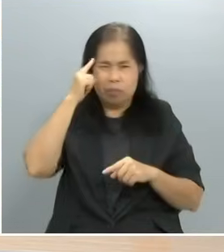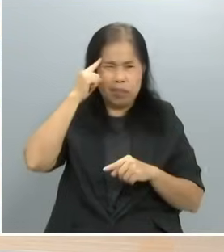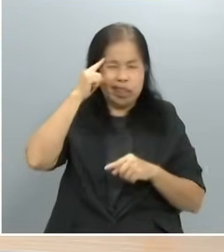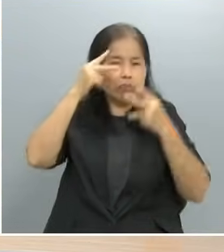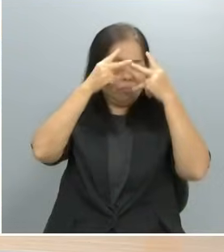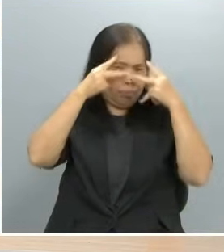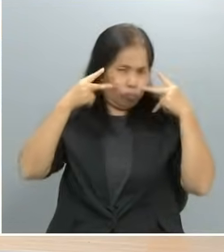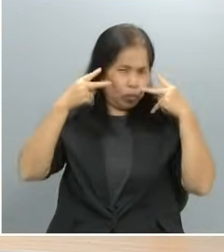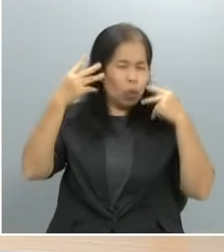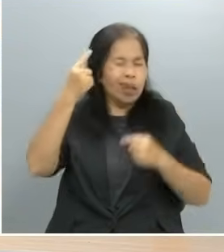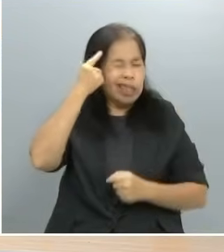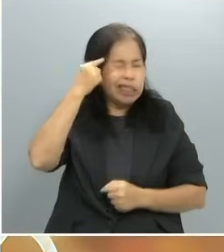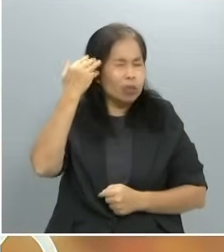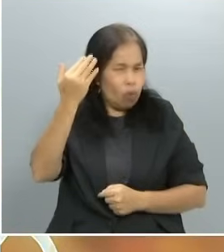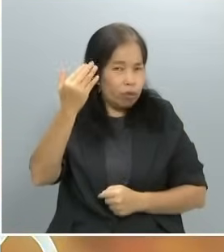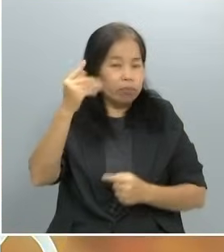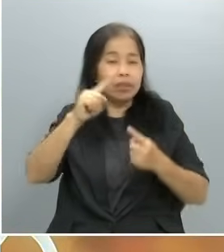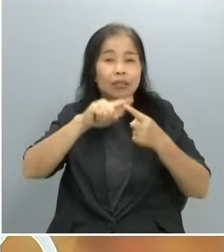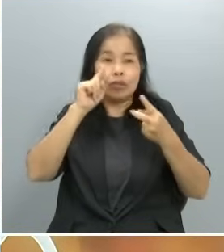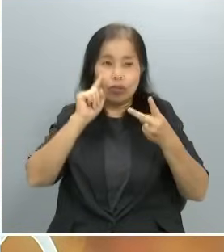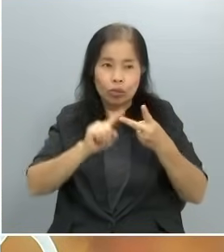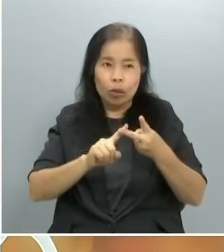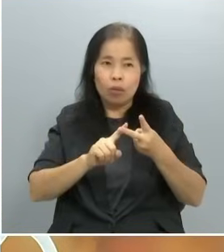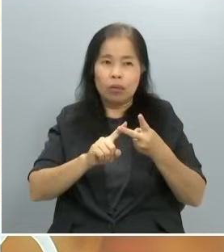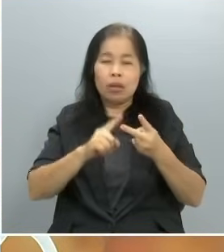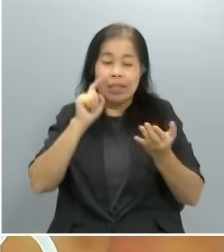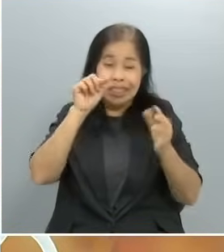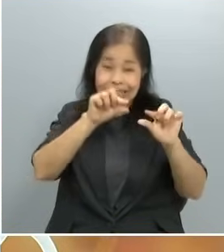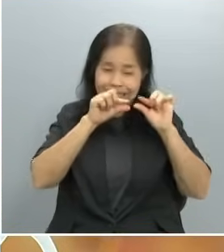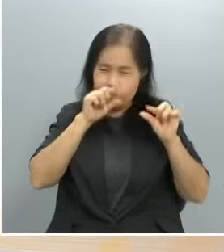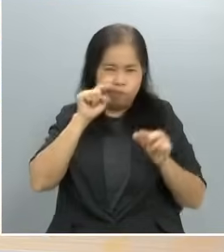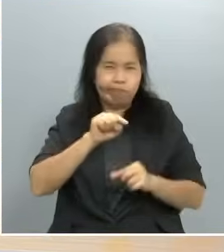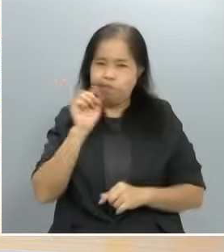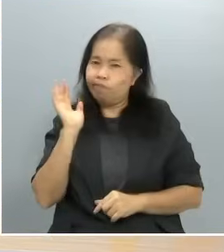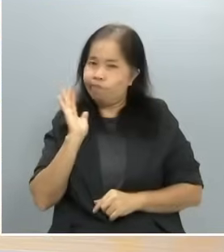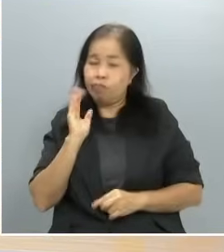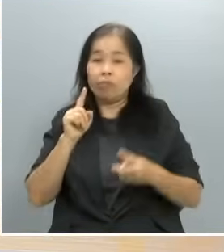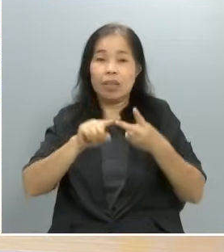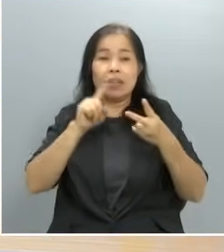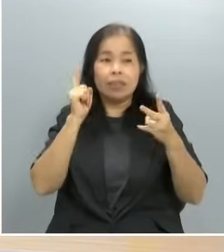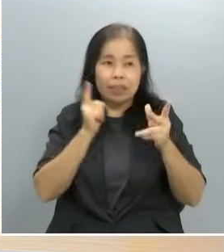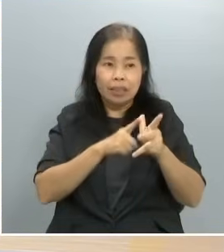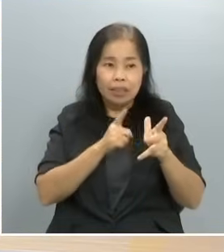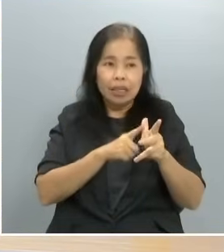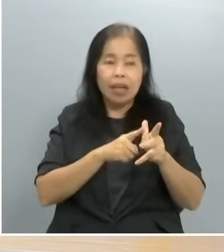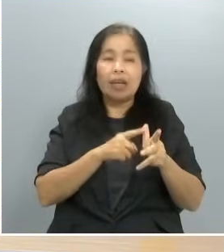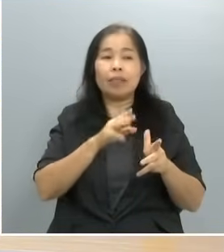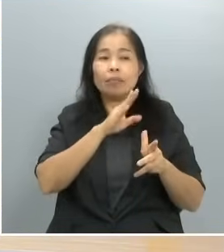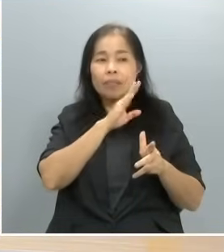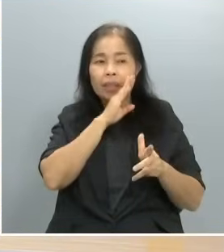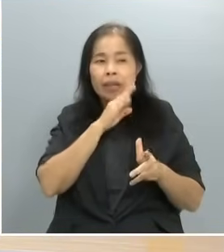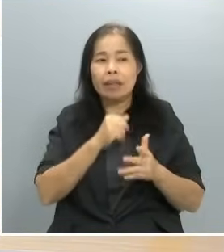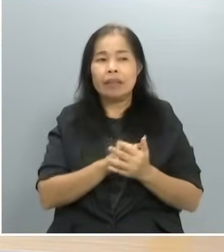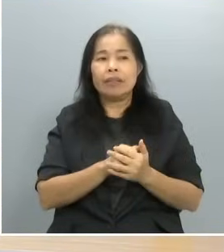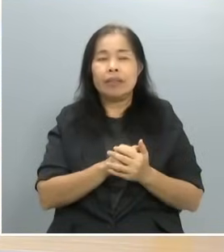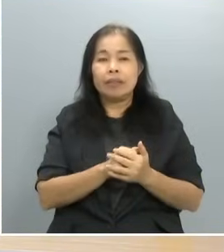จะได้มีสติชั้นนึง 2คนเลี้ยงอะไรเราก็ไม่กด 3ถ้าพลาดไปผมก็ได้แต่เพียงแสดงความเสียใจแล้ว